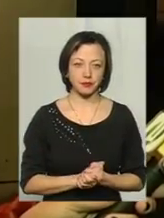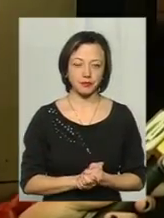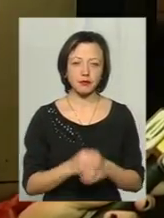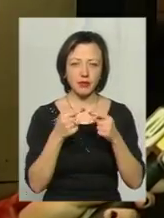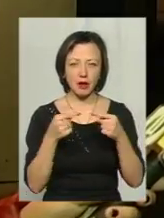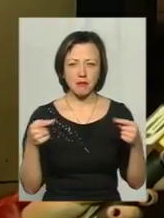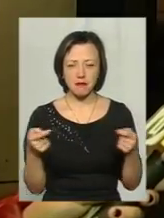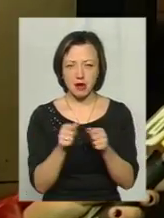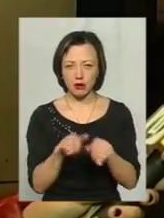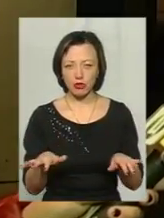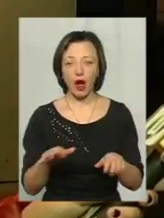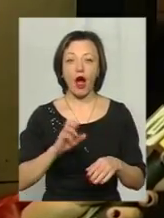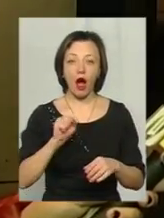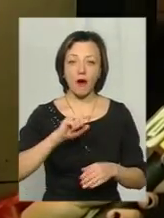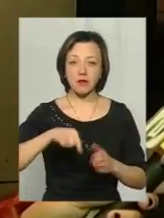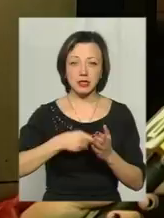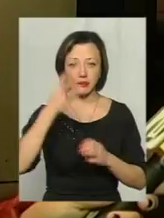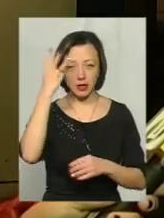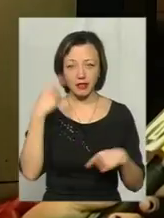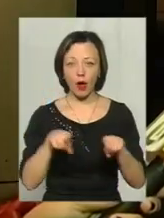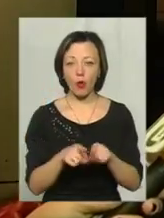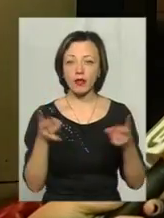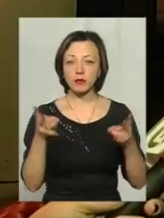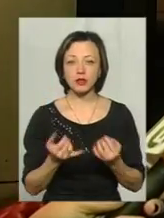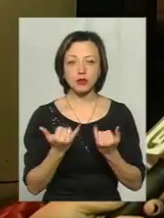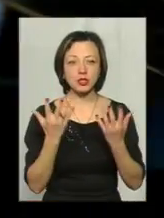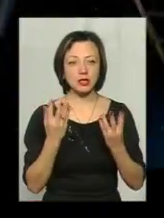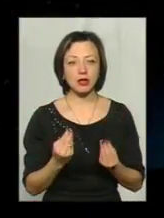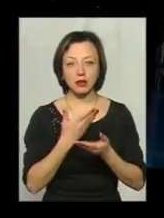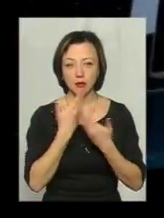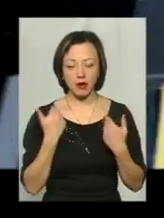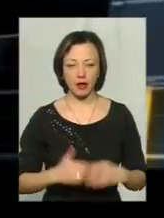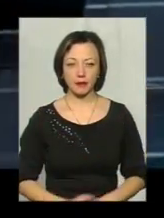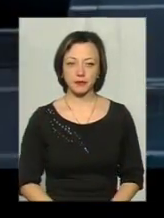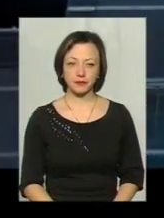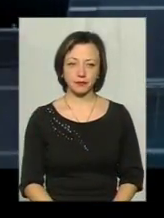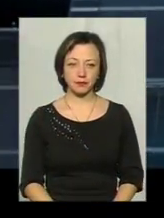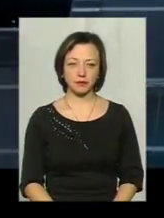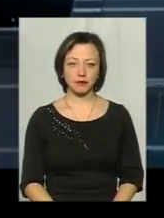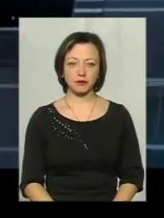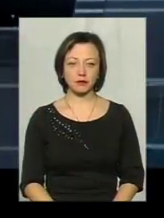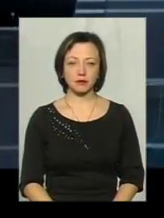мережа. По місту Хмельницькому такої необхідності на сьогоднішній день немає.